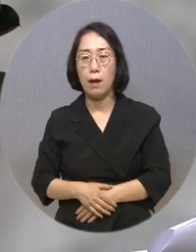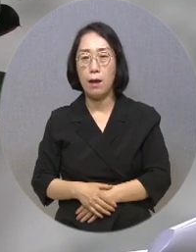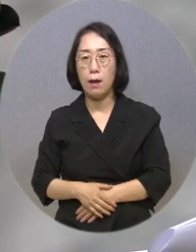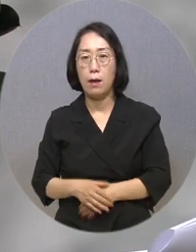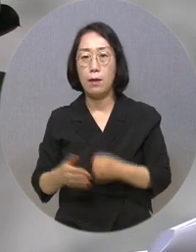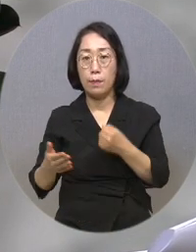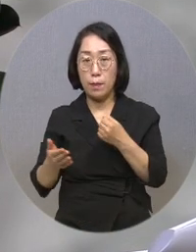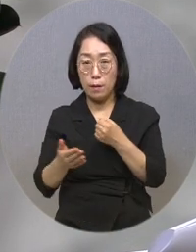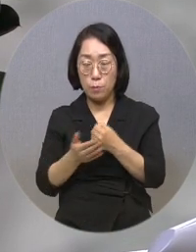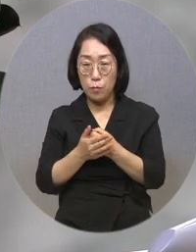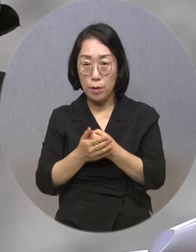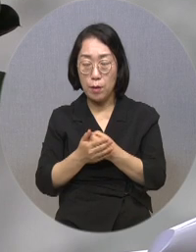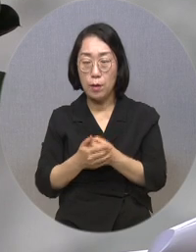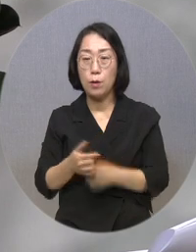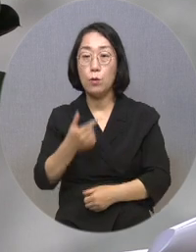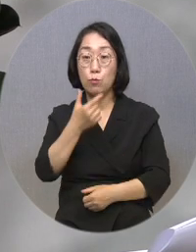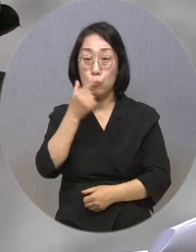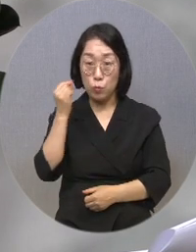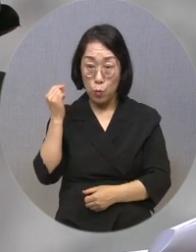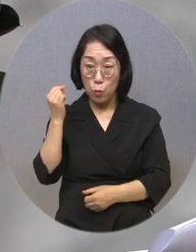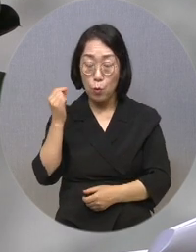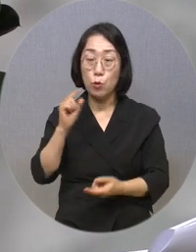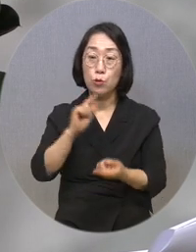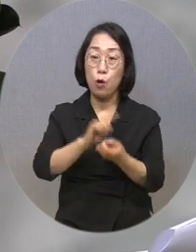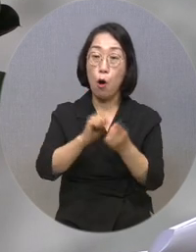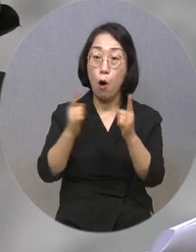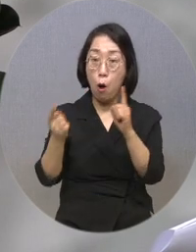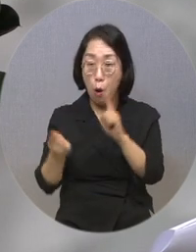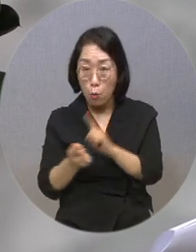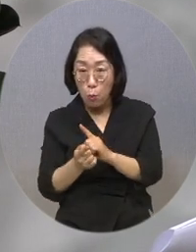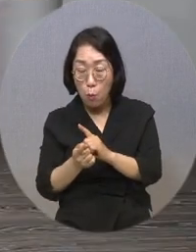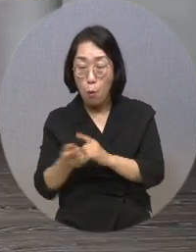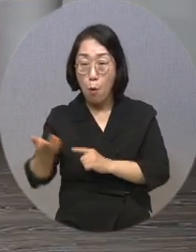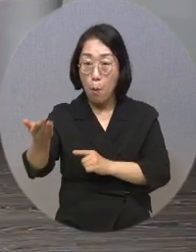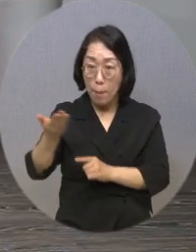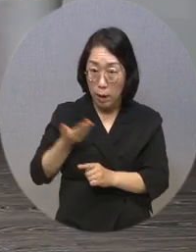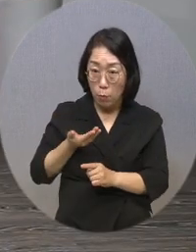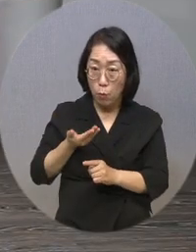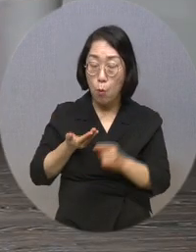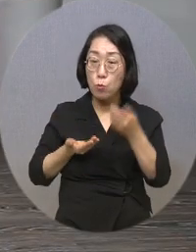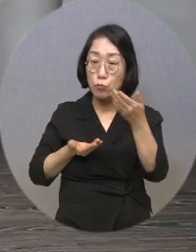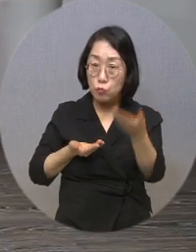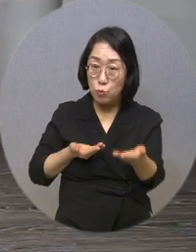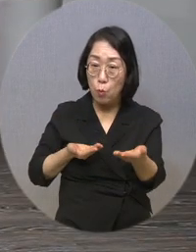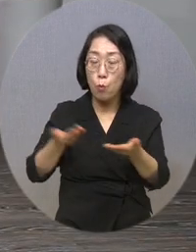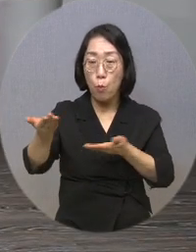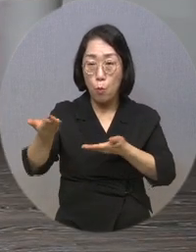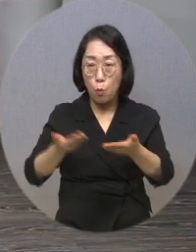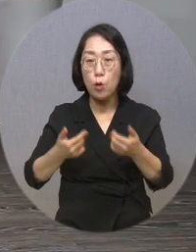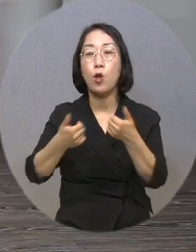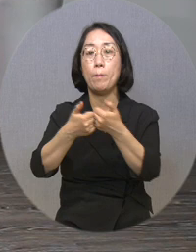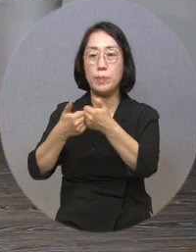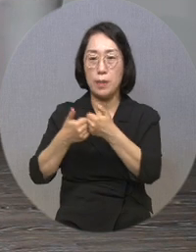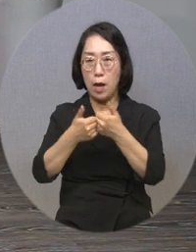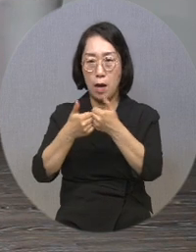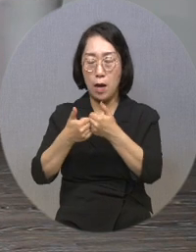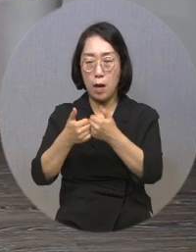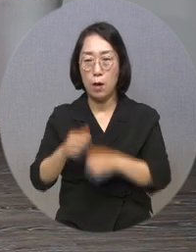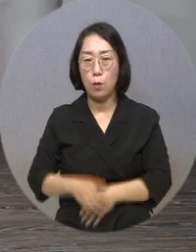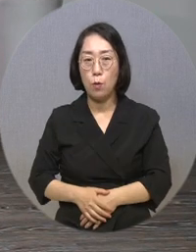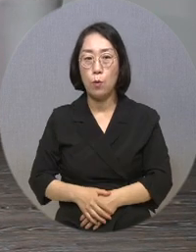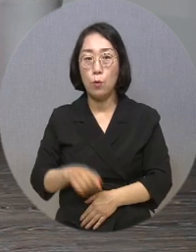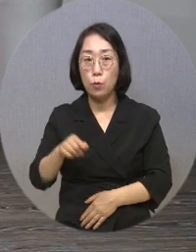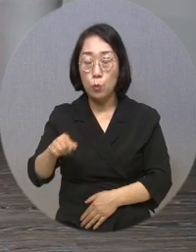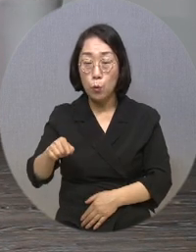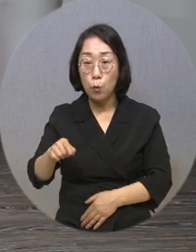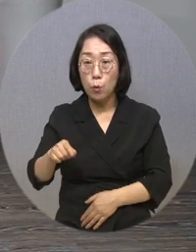하면 너무 부족한데, 이런 부분을 다른 지자체 장과 협상하거나, 특히 그동안의 판교 테크노밸리도